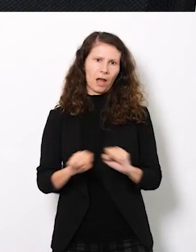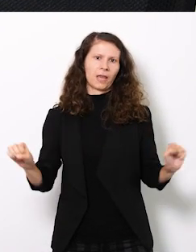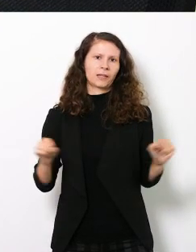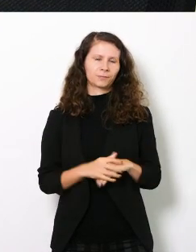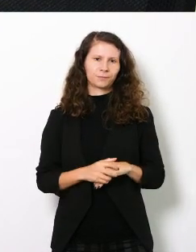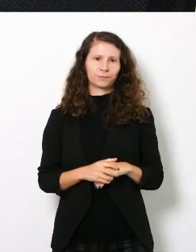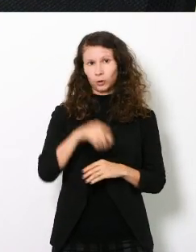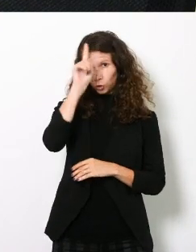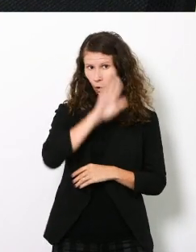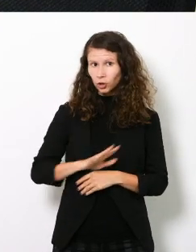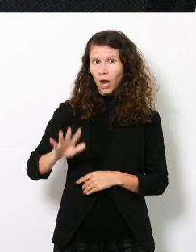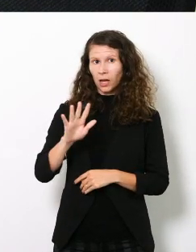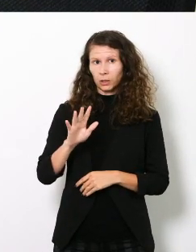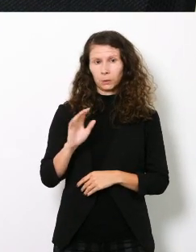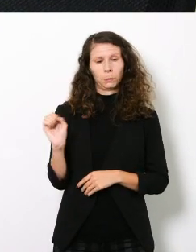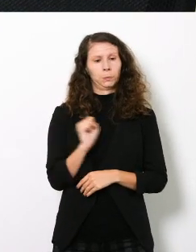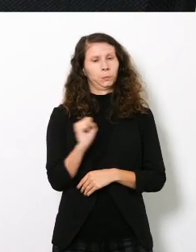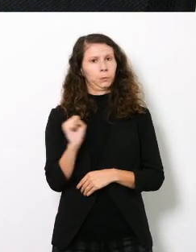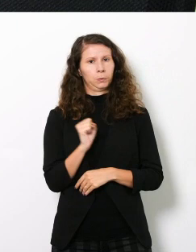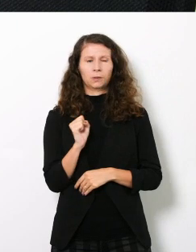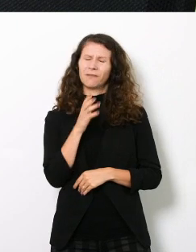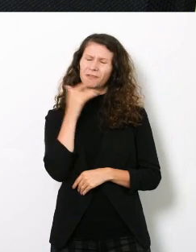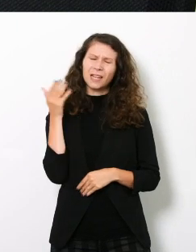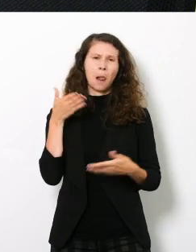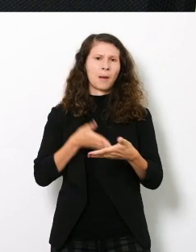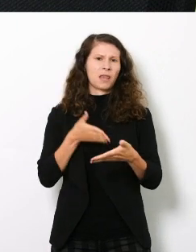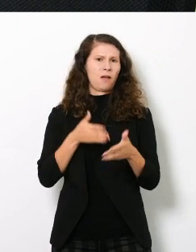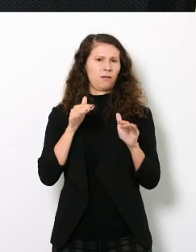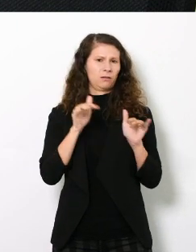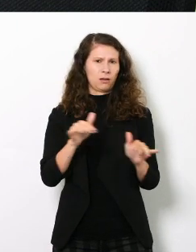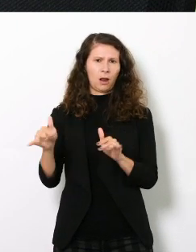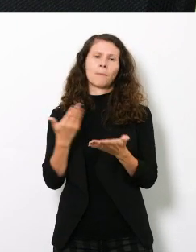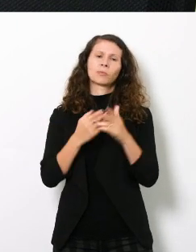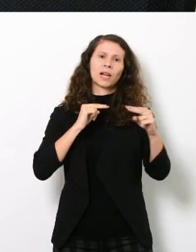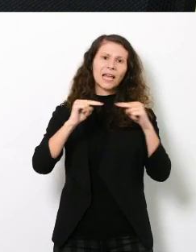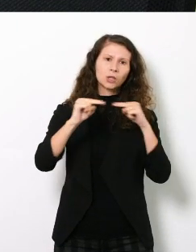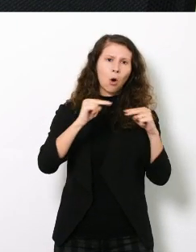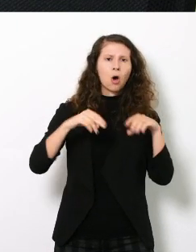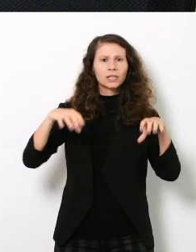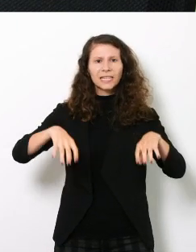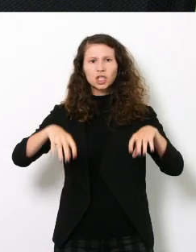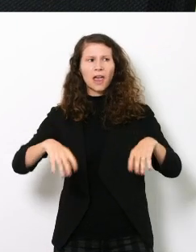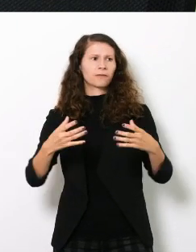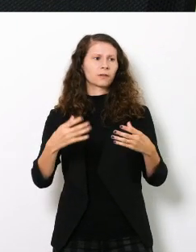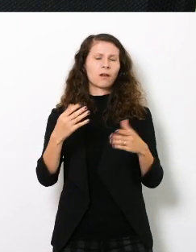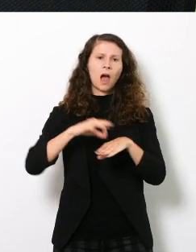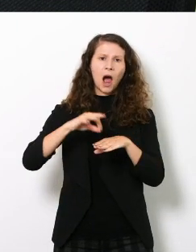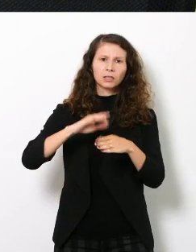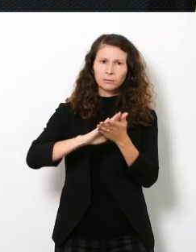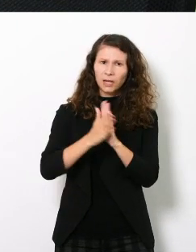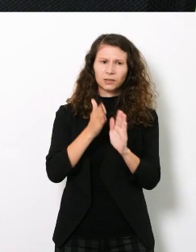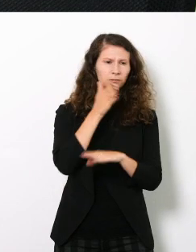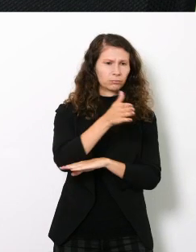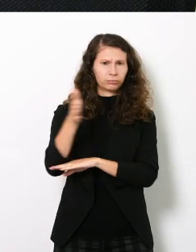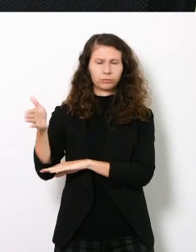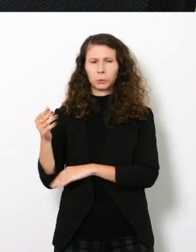Wir haben in Deutschland wahnsinnig viele Barrieren, wenn es darum geht, wie man in Restaurants, Geschäfte, auch Arztpraxen